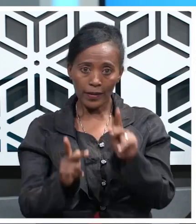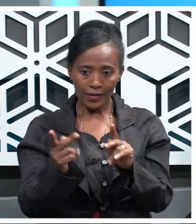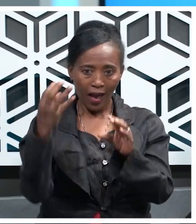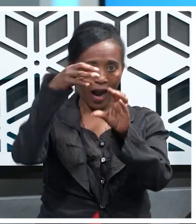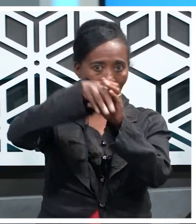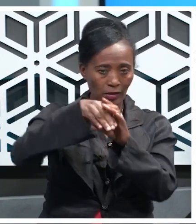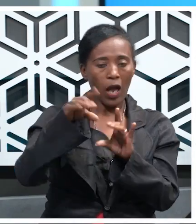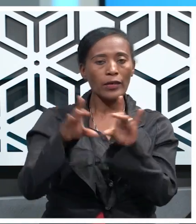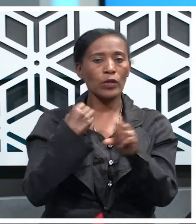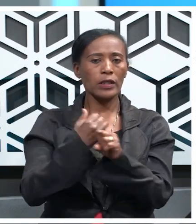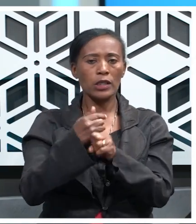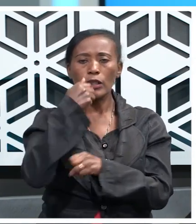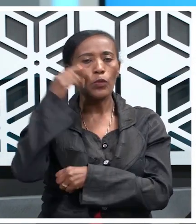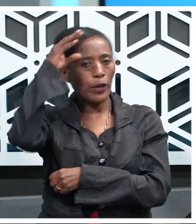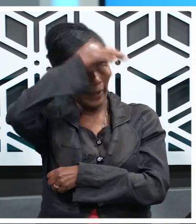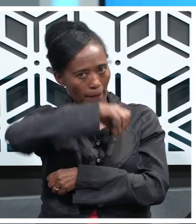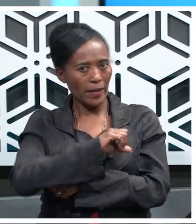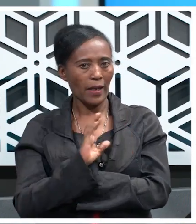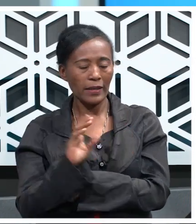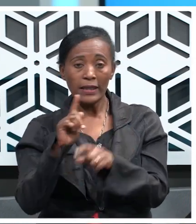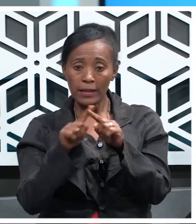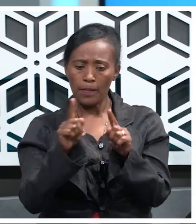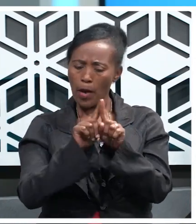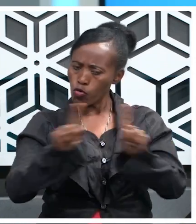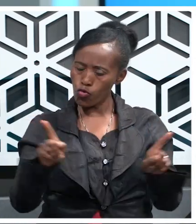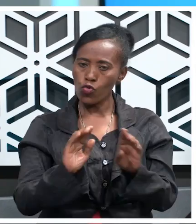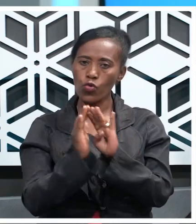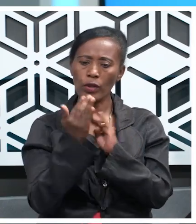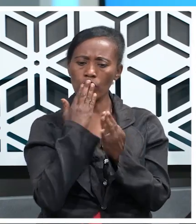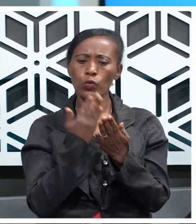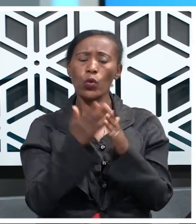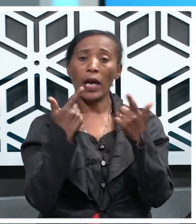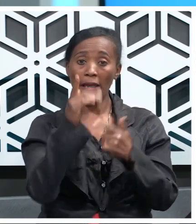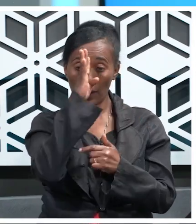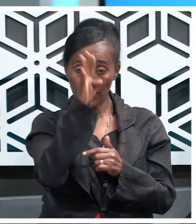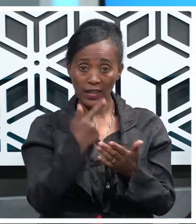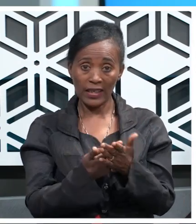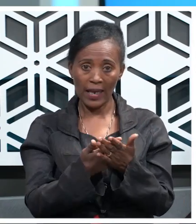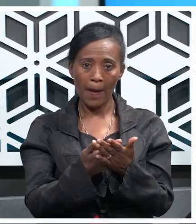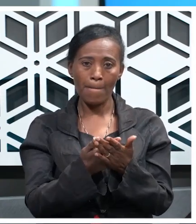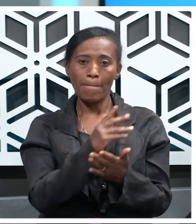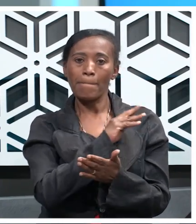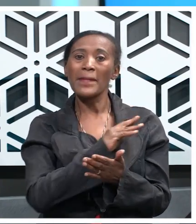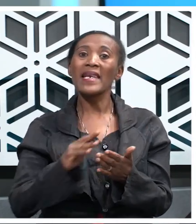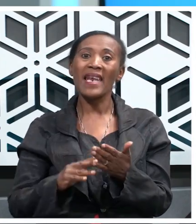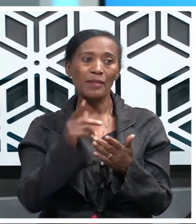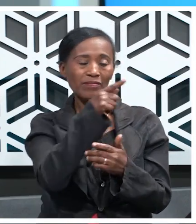ማህበረሰብ አካታች አድርገው የተሰሩ ነው ተብሎ ነው የሚገመተው። ግን በልዩ ሁኔታ ጥሩ አጋጣሚ የፈጠረልን ሚሊኒየም